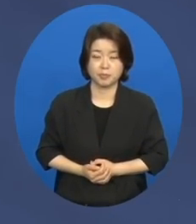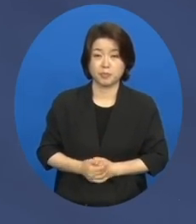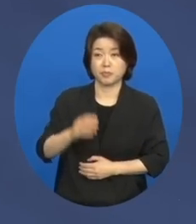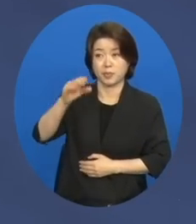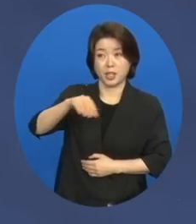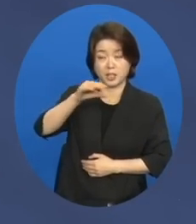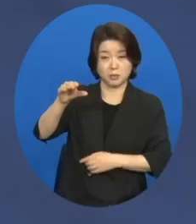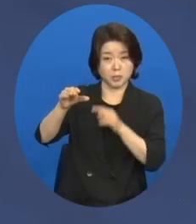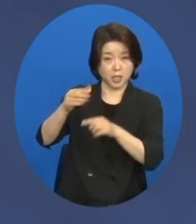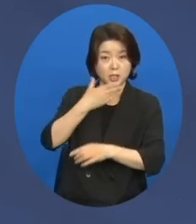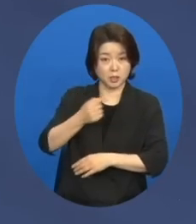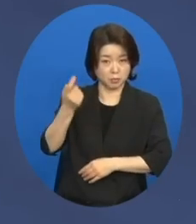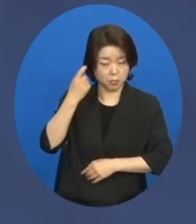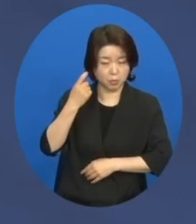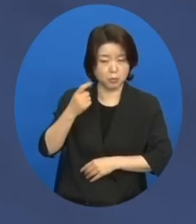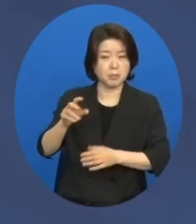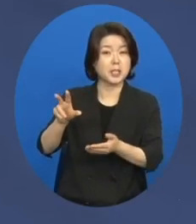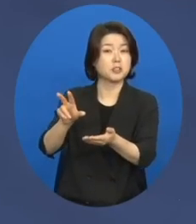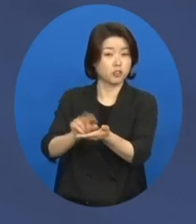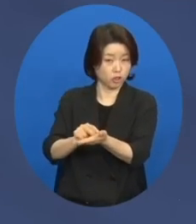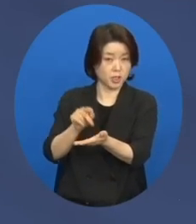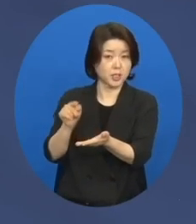십자가라고 하는 이 복음의 주제를